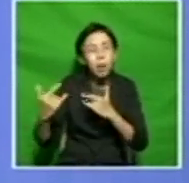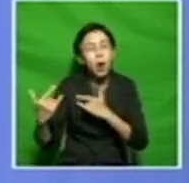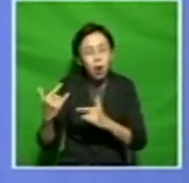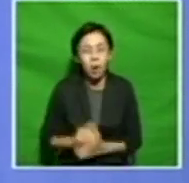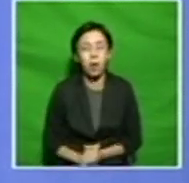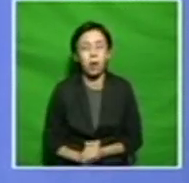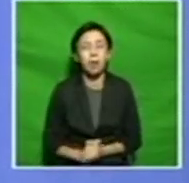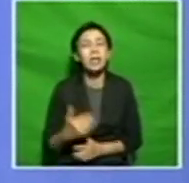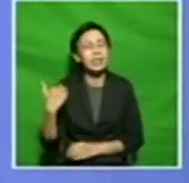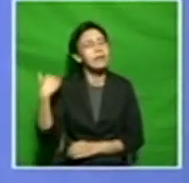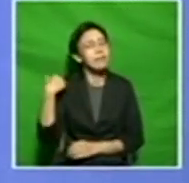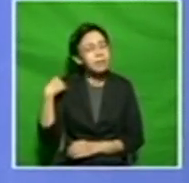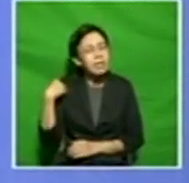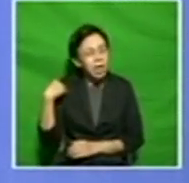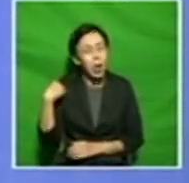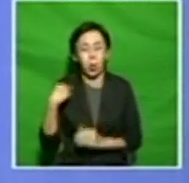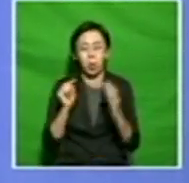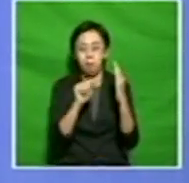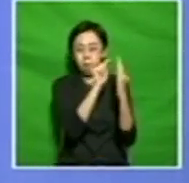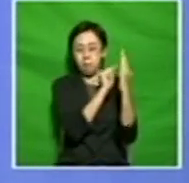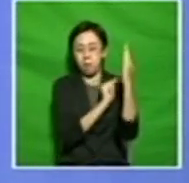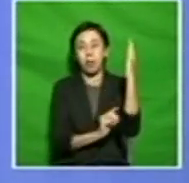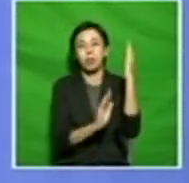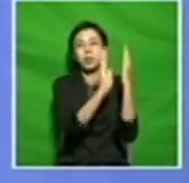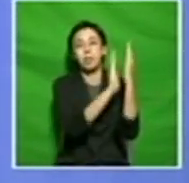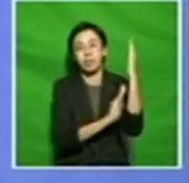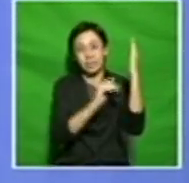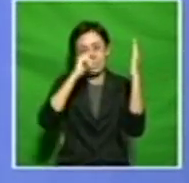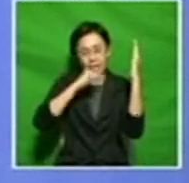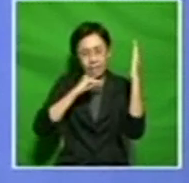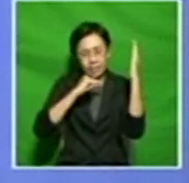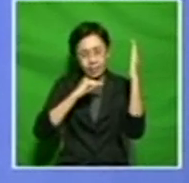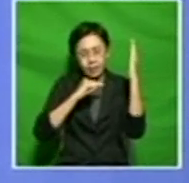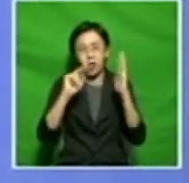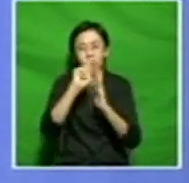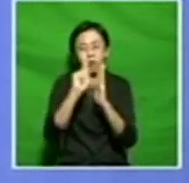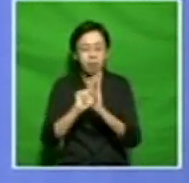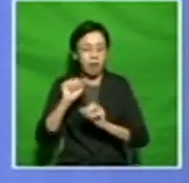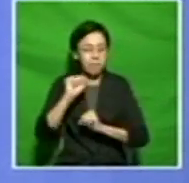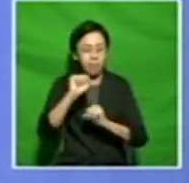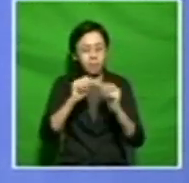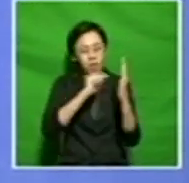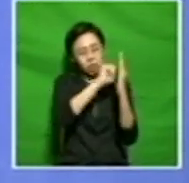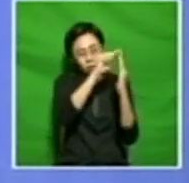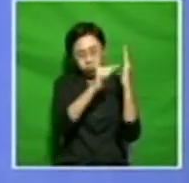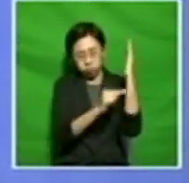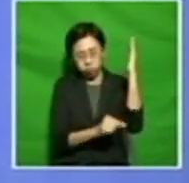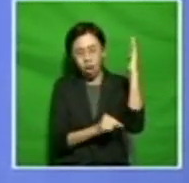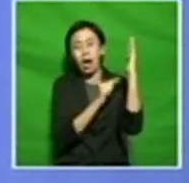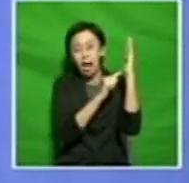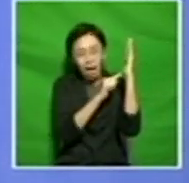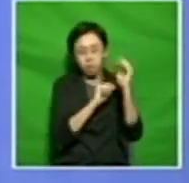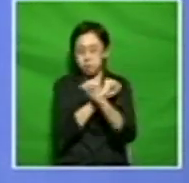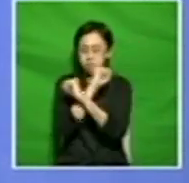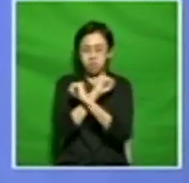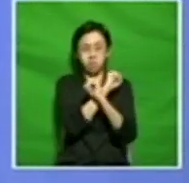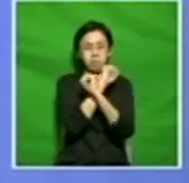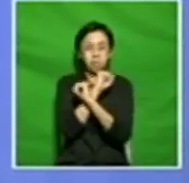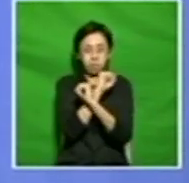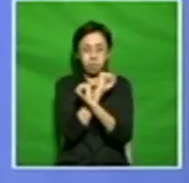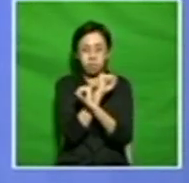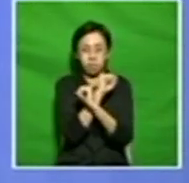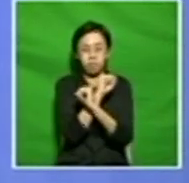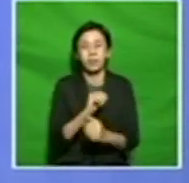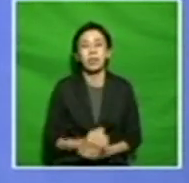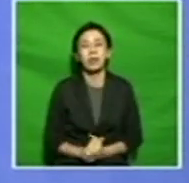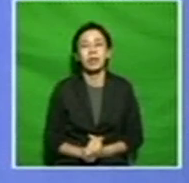อยู่เป็นอันมากทั่วประเทศจึงจำเป็นต้องปิดล้อมสถานการณ์ทั้งหมดเอาไว้โดยการประก